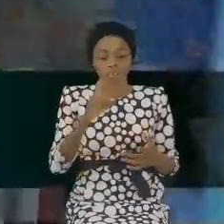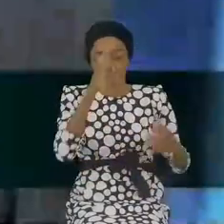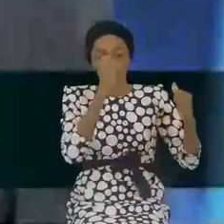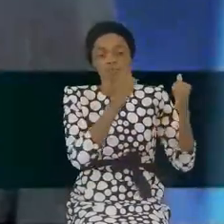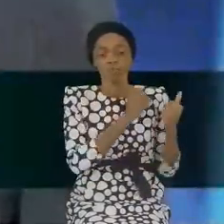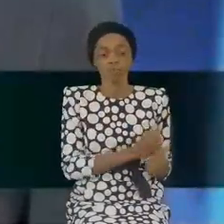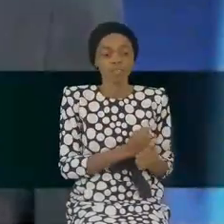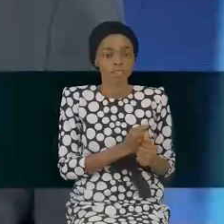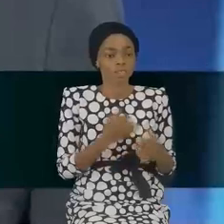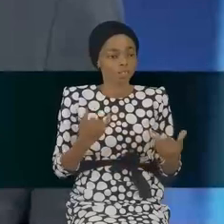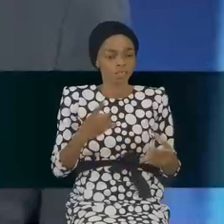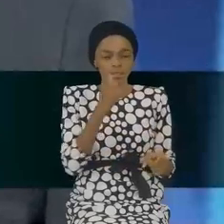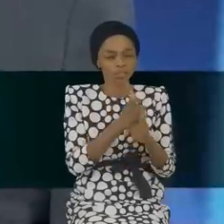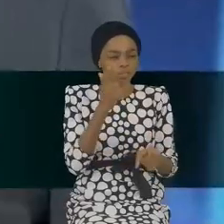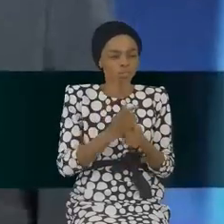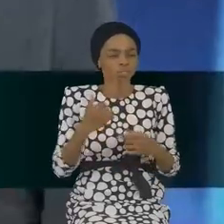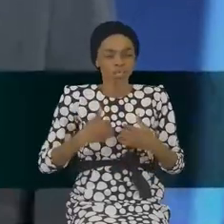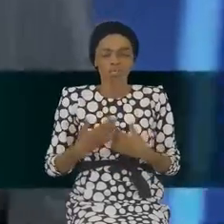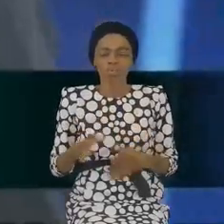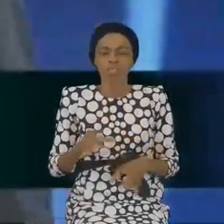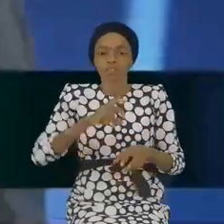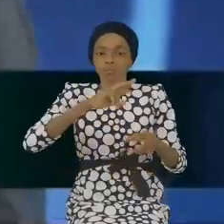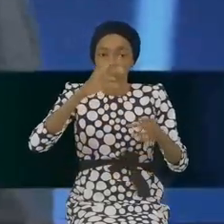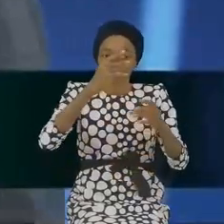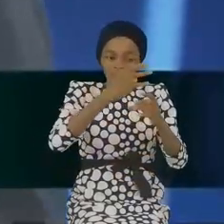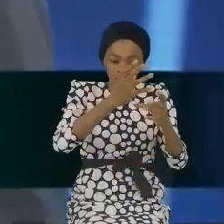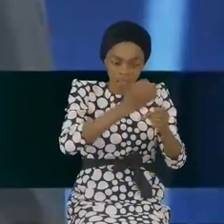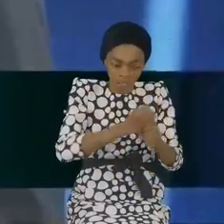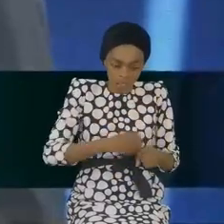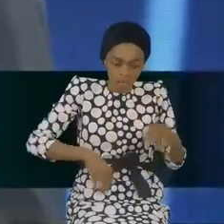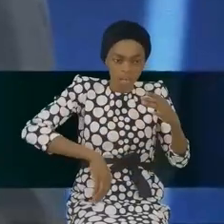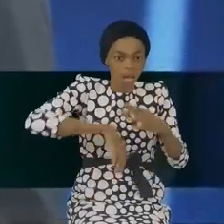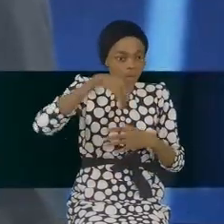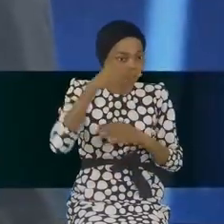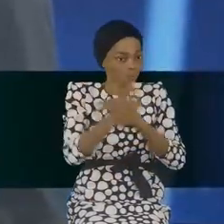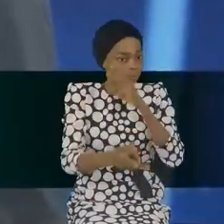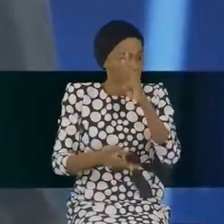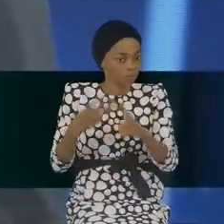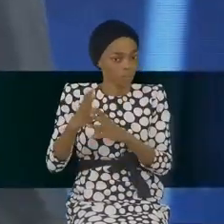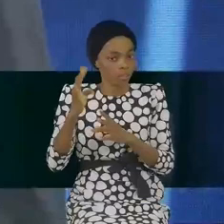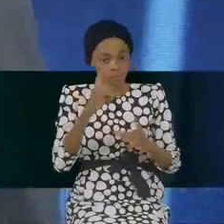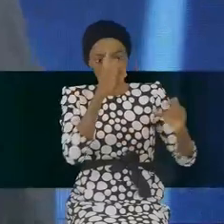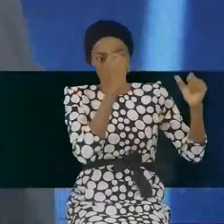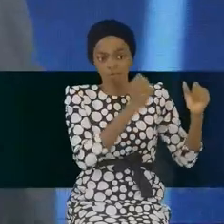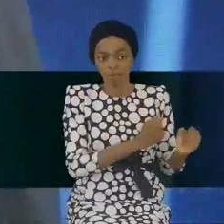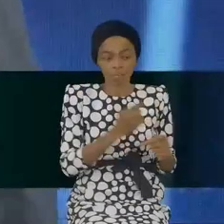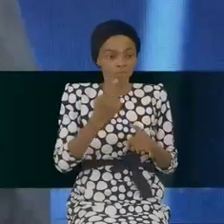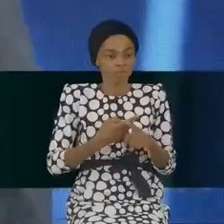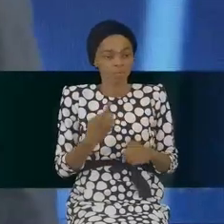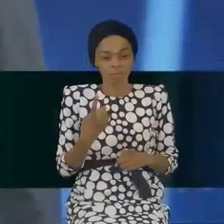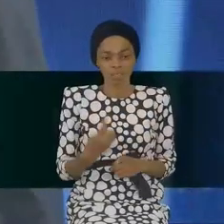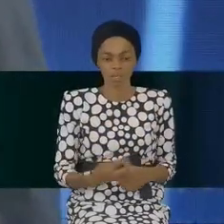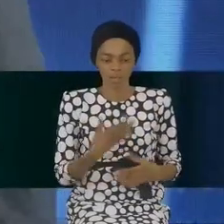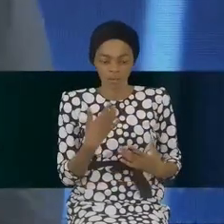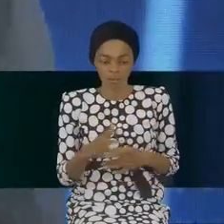du monde par la foi en Christ. Sorti du monde et de tout le système du monde par la